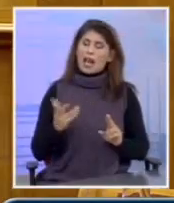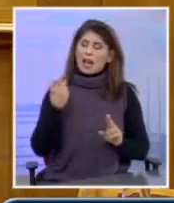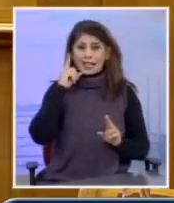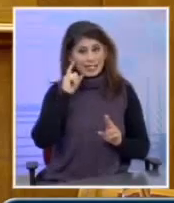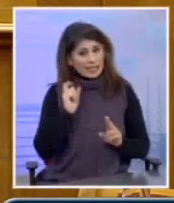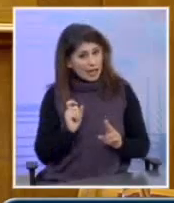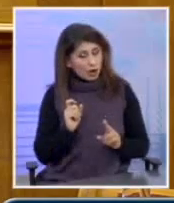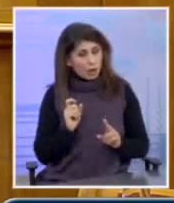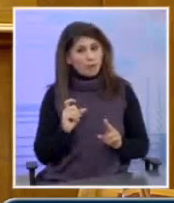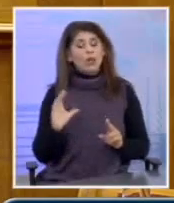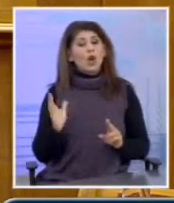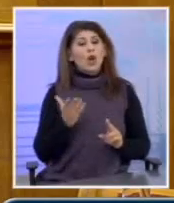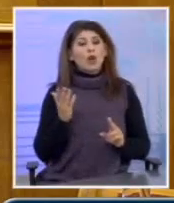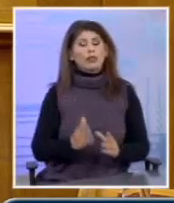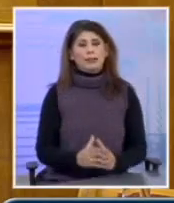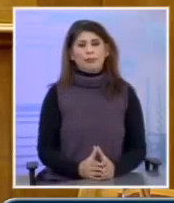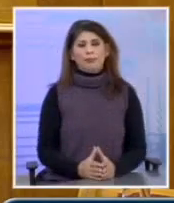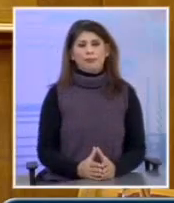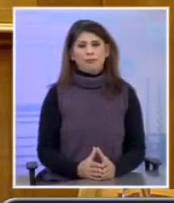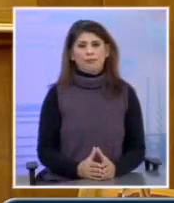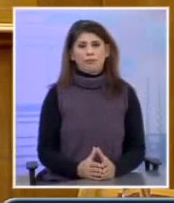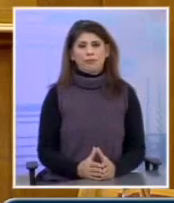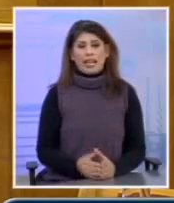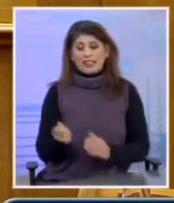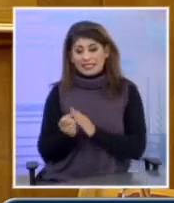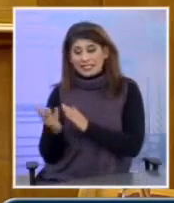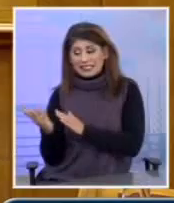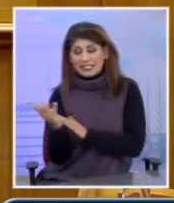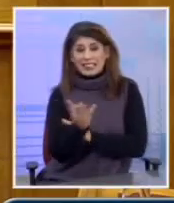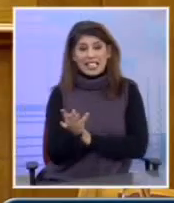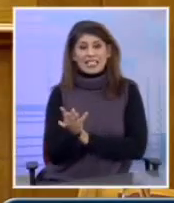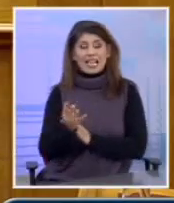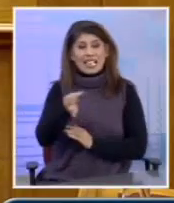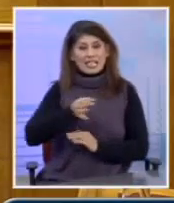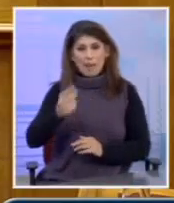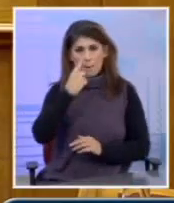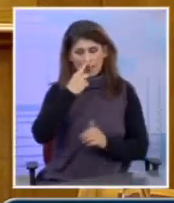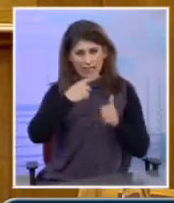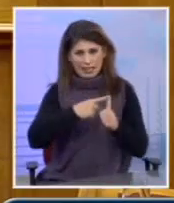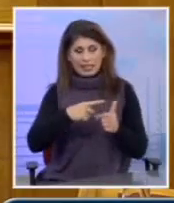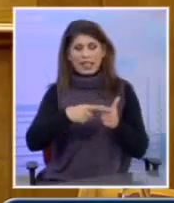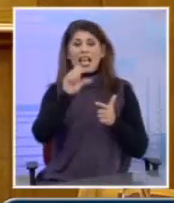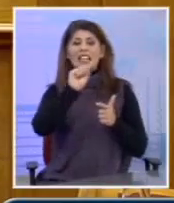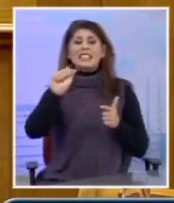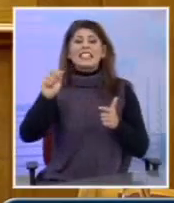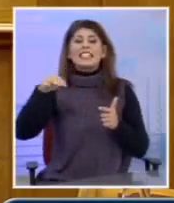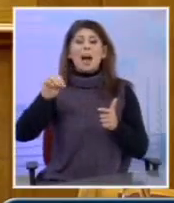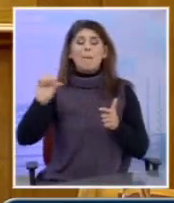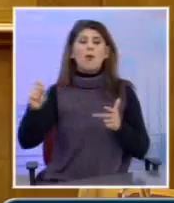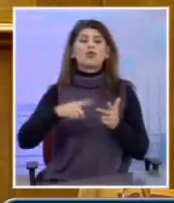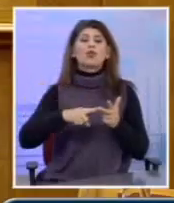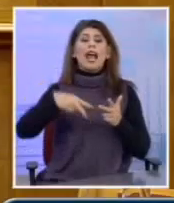γνωρίζω ότι τόσο στα υπόλοιπα τέσσερα νησιά, Μυτιλίνη, Σάμο,